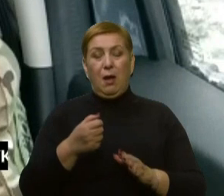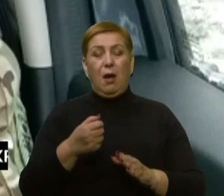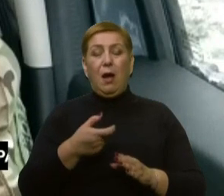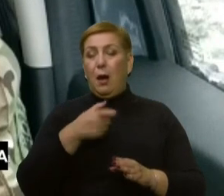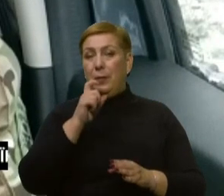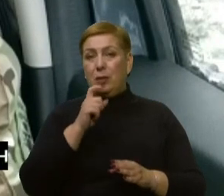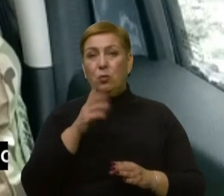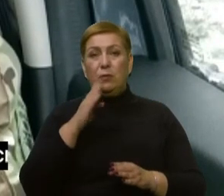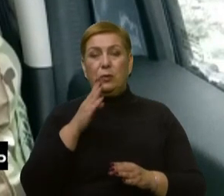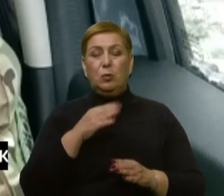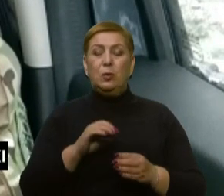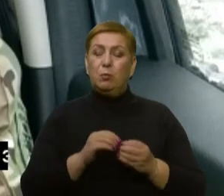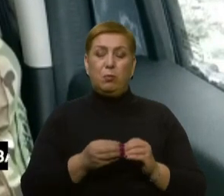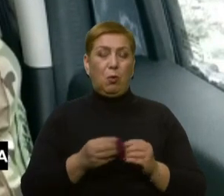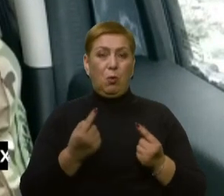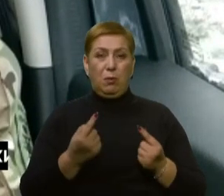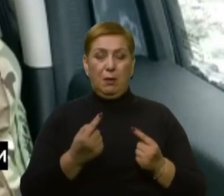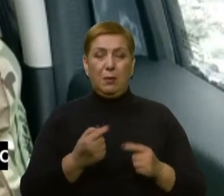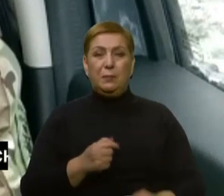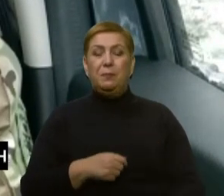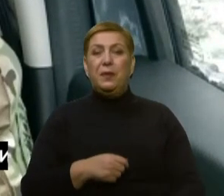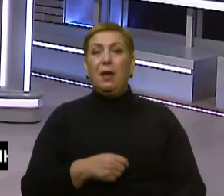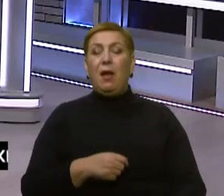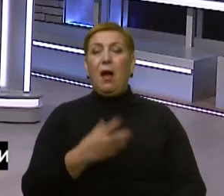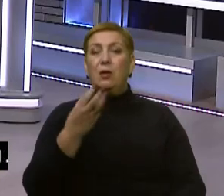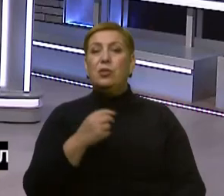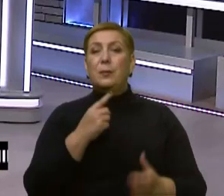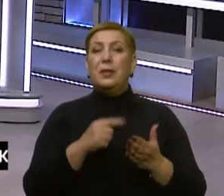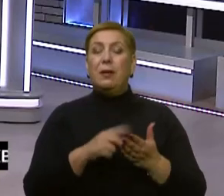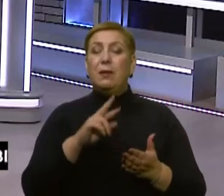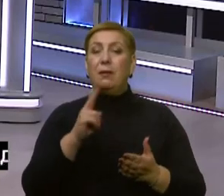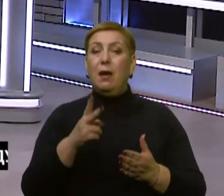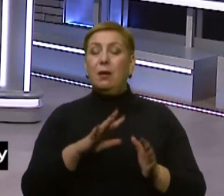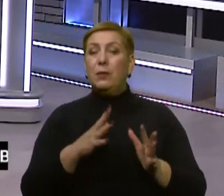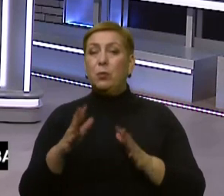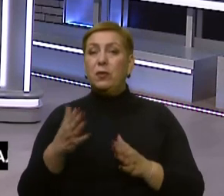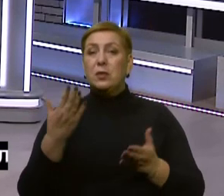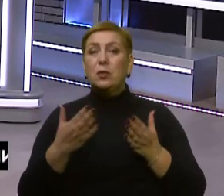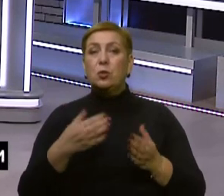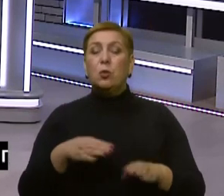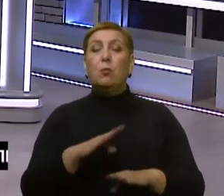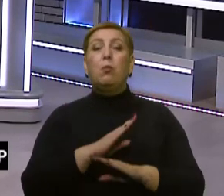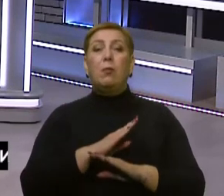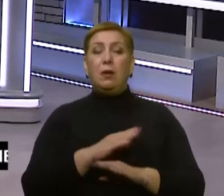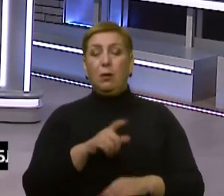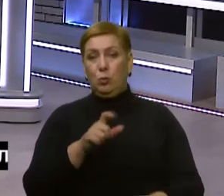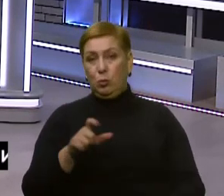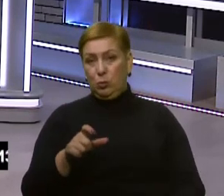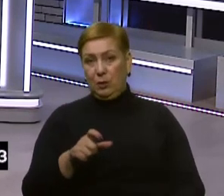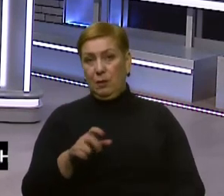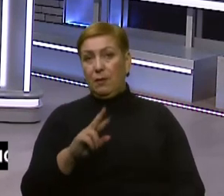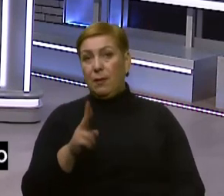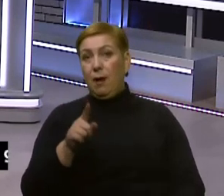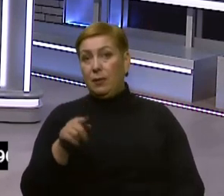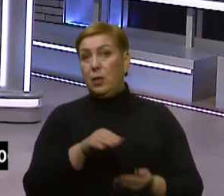завозимо. Пане Віталію, і ще таке питання в мене. А як відбувається, якщо помирають люди в Авдіївці?